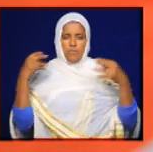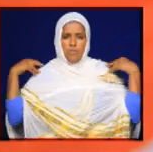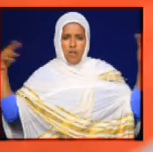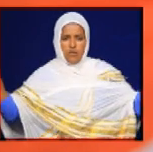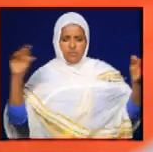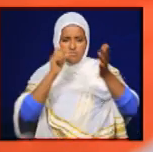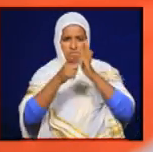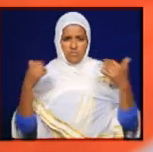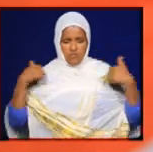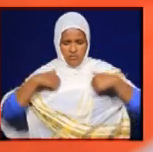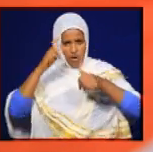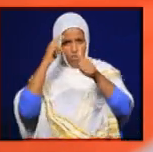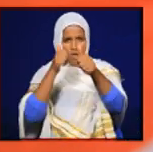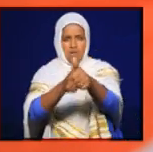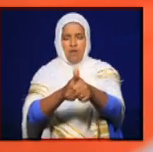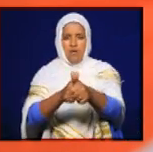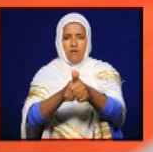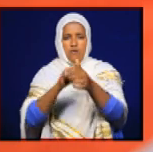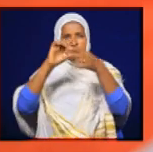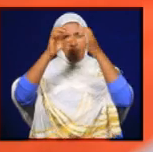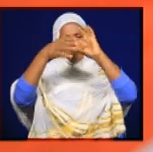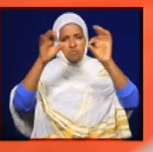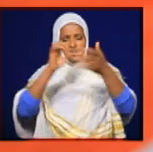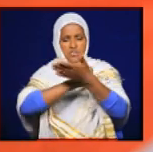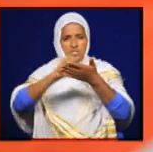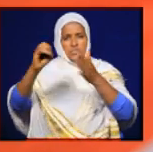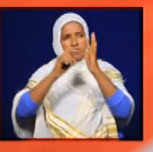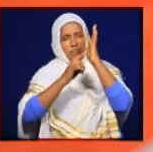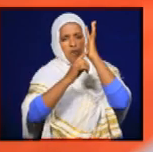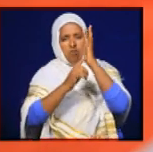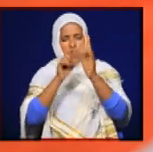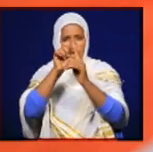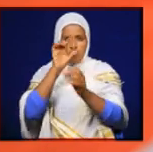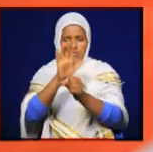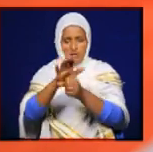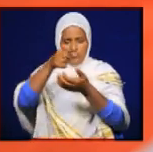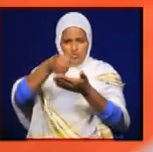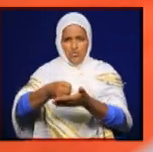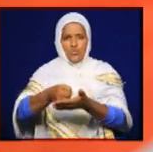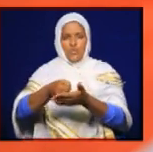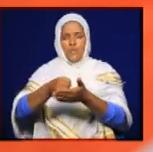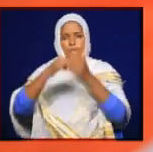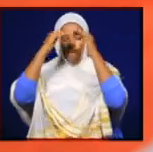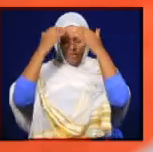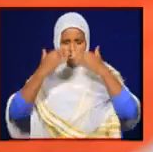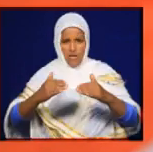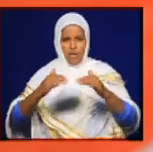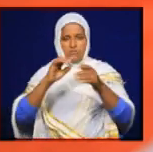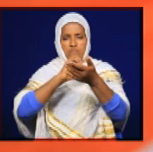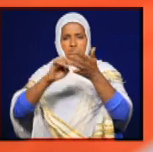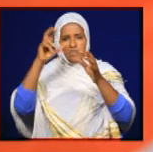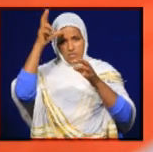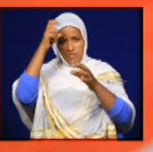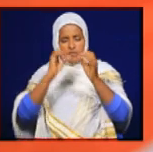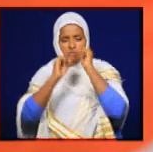የመላእክት አስኬማን የለበስክ ሐዋርያ አልፋ አላፍ ያፈራህ የጽድቅ ዘንባባ ቃል ኪዳንህ ጽኑ መጠለያ አምባ